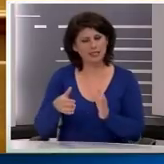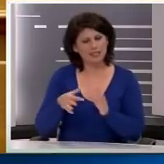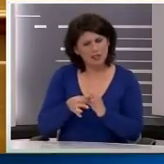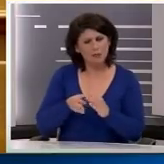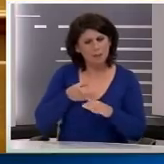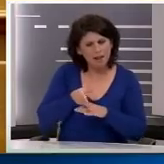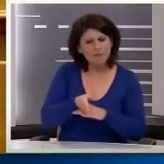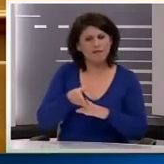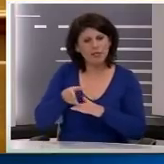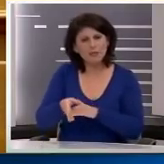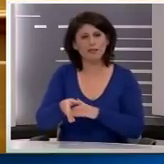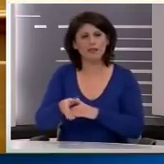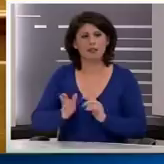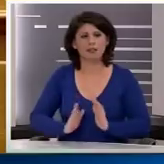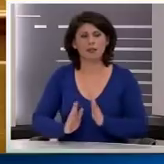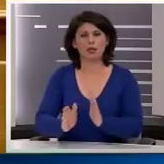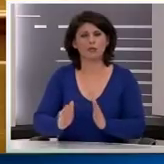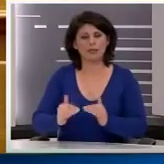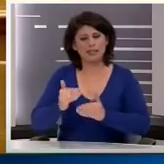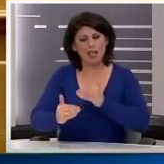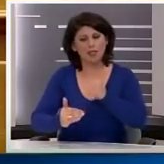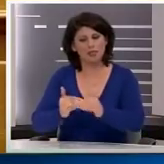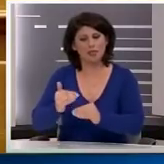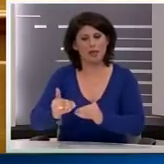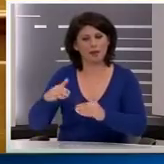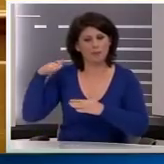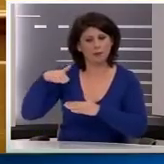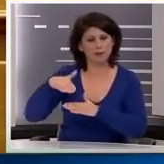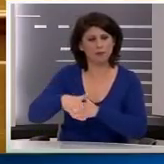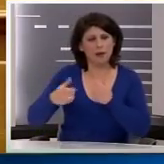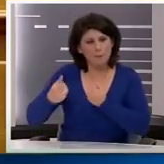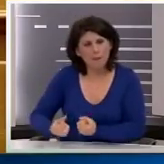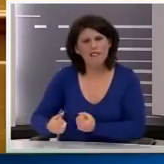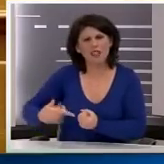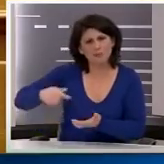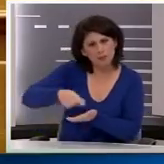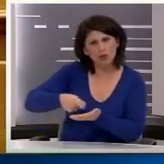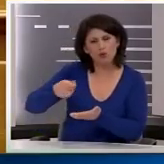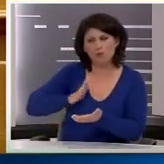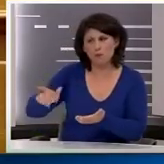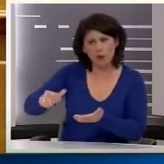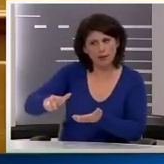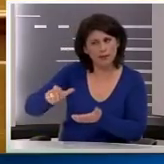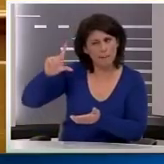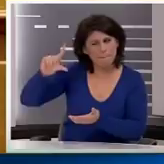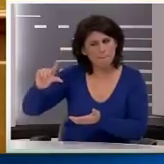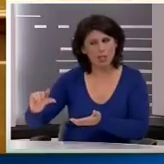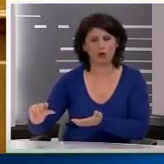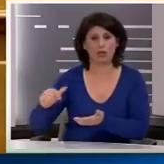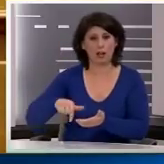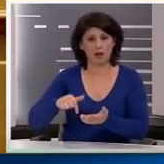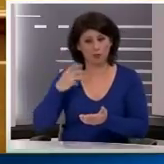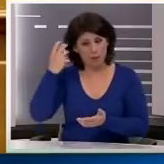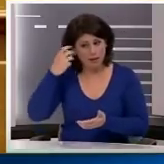παρεμβάσεων να πάμε σε μια σταδιακή αποκλιμάκωση αυτής της επιβάρησης. Και αυτό το οποίο συνεννοούμαστε τώρα και